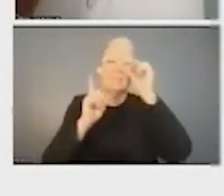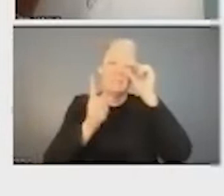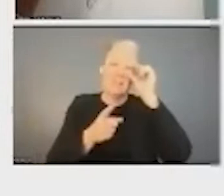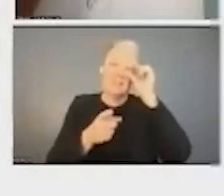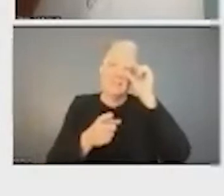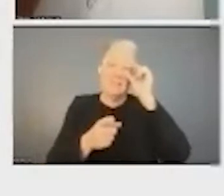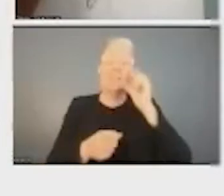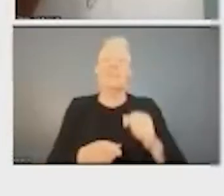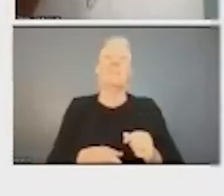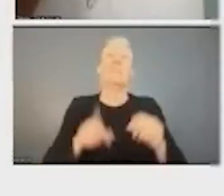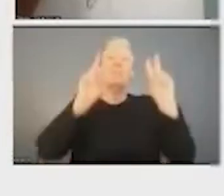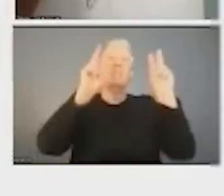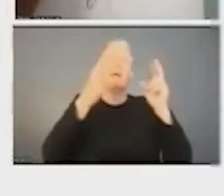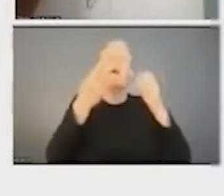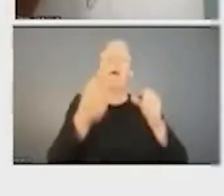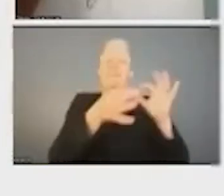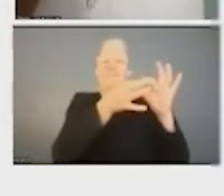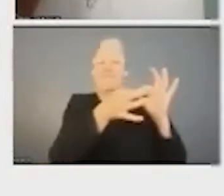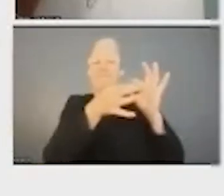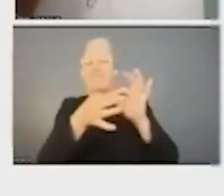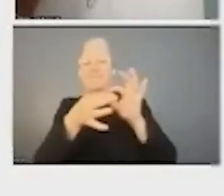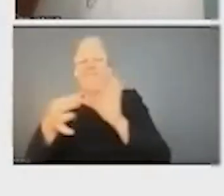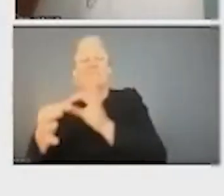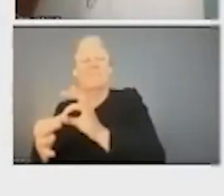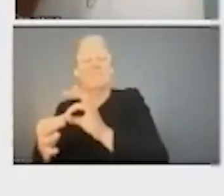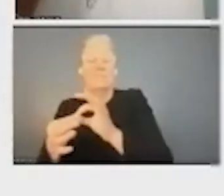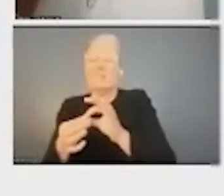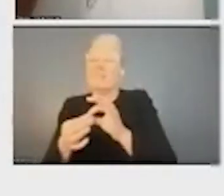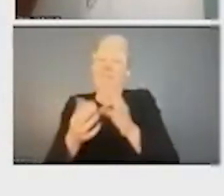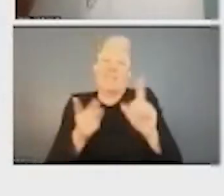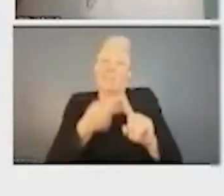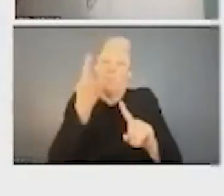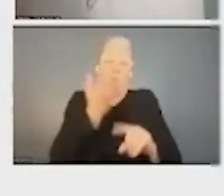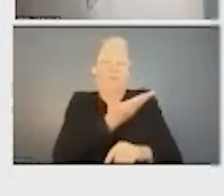لأن كل هذه العناوين هي مرتبطة مع بعضها البعض،